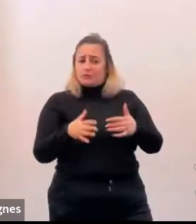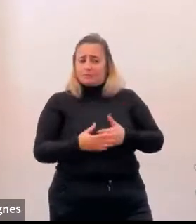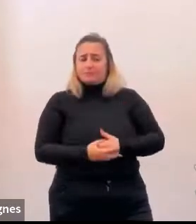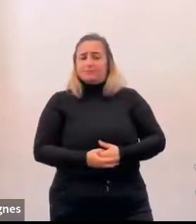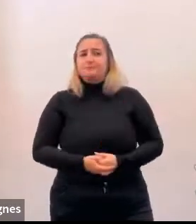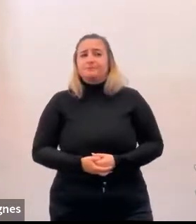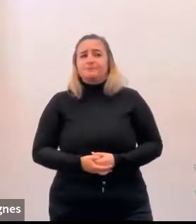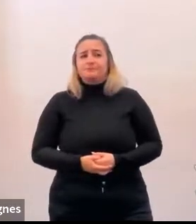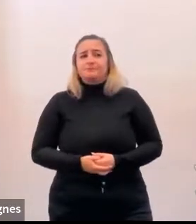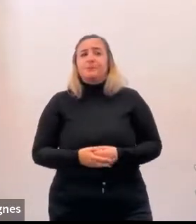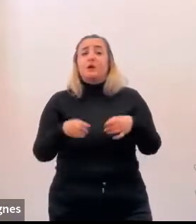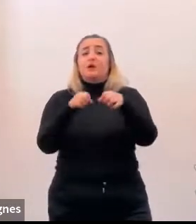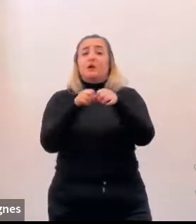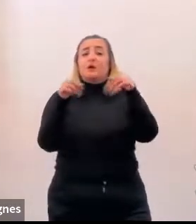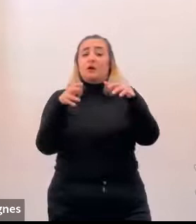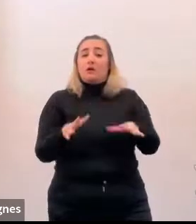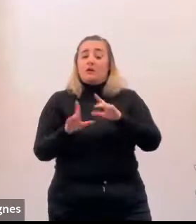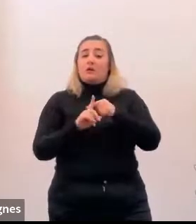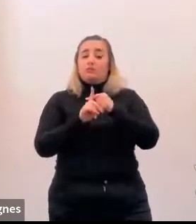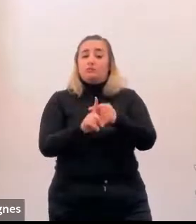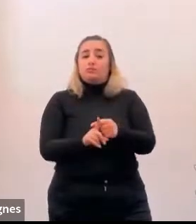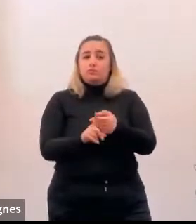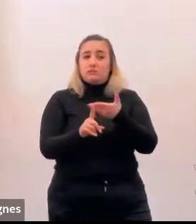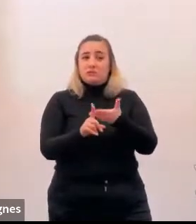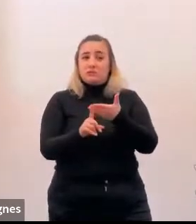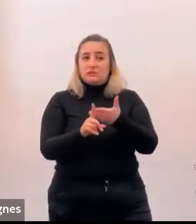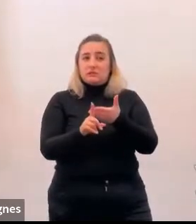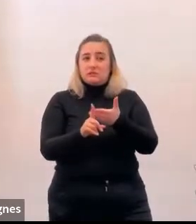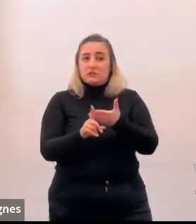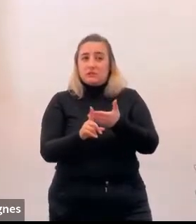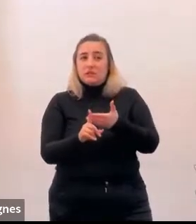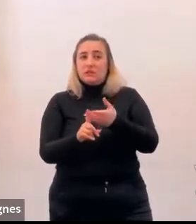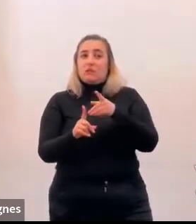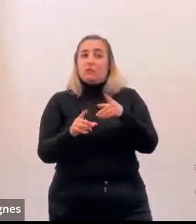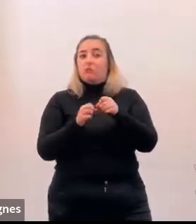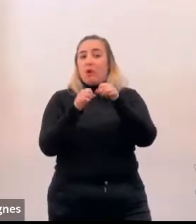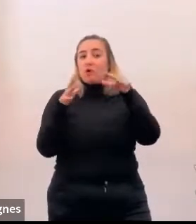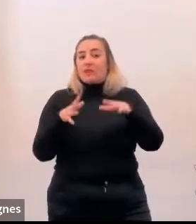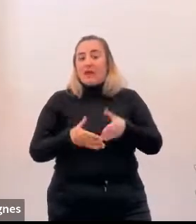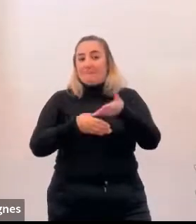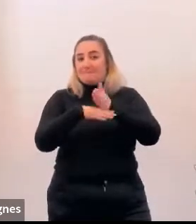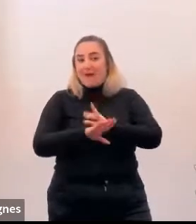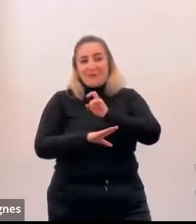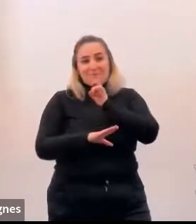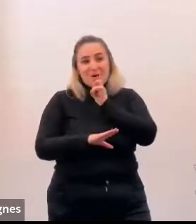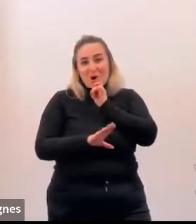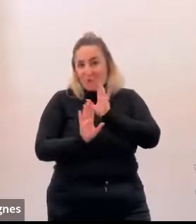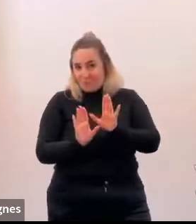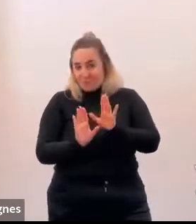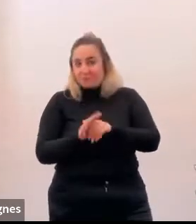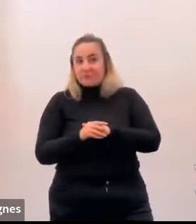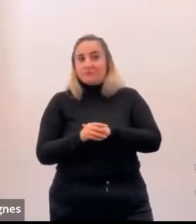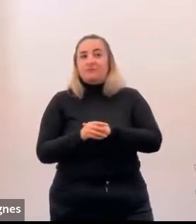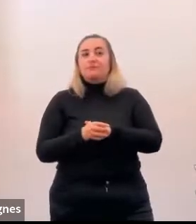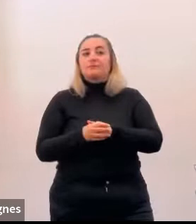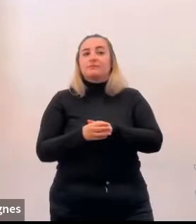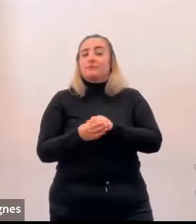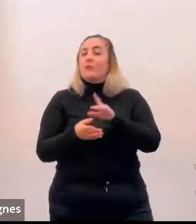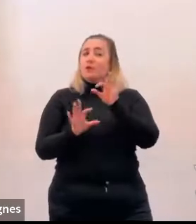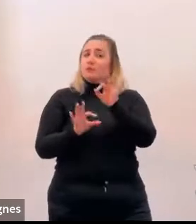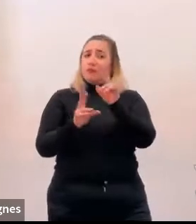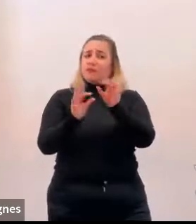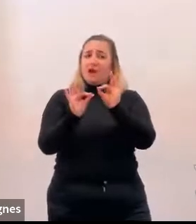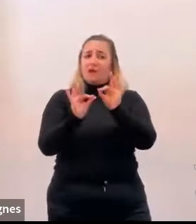syndicales. C'était un organigramme cible et pas un organigramme consolidé. Donc la mutation, vous avez d'ailleurs indiqué